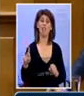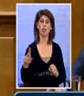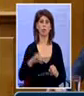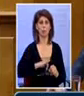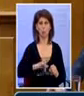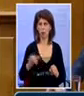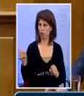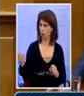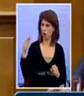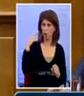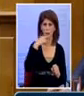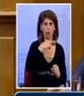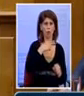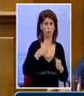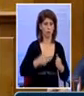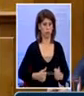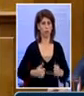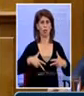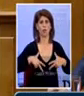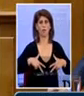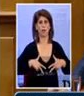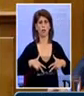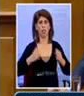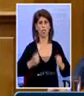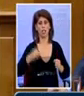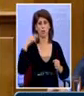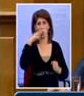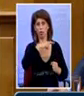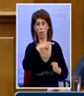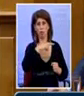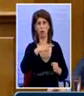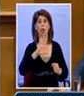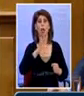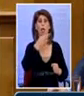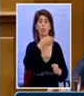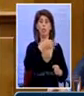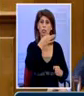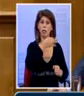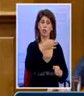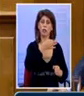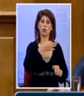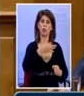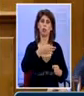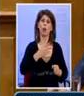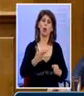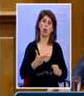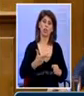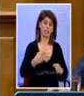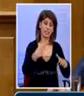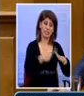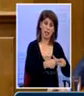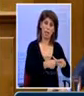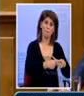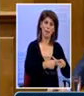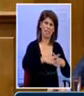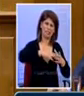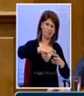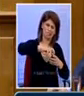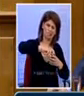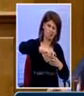όσο ήσασταν εσείς στην κυβέρνηση, στη θέση του Πρωθυπουργού, δεν δήλωσε ότι θα στραγγίξει τα ταμεία προκειμένου να φέρει